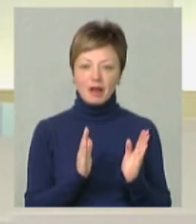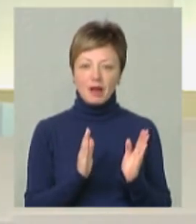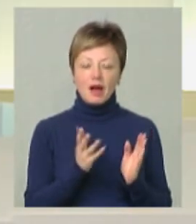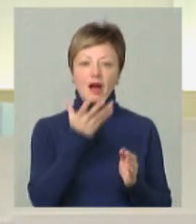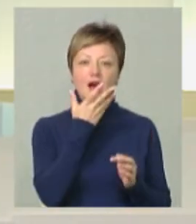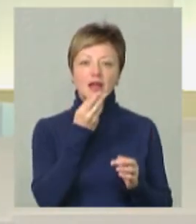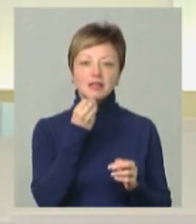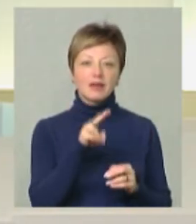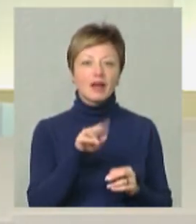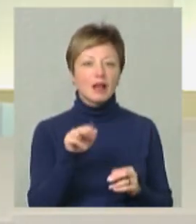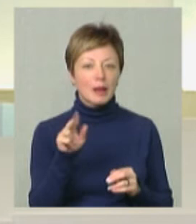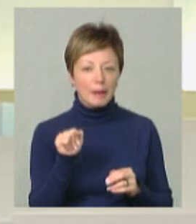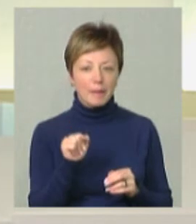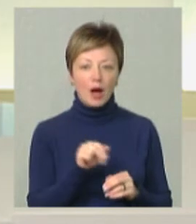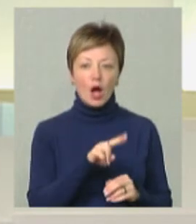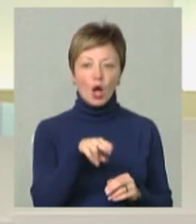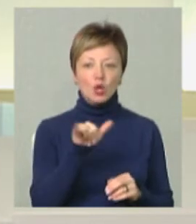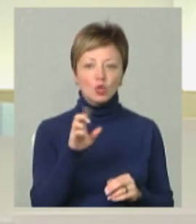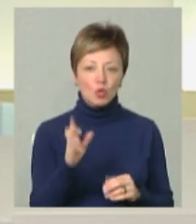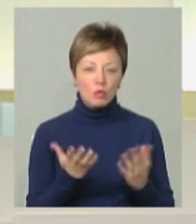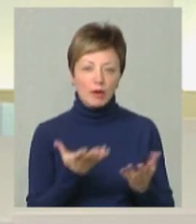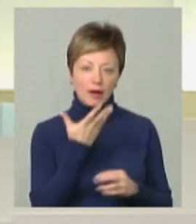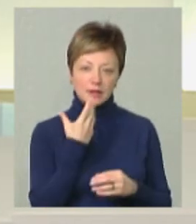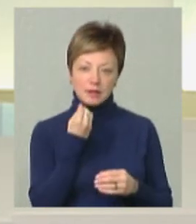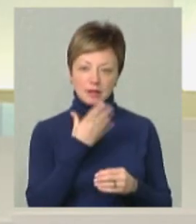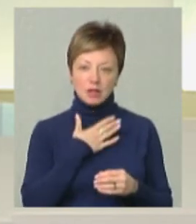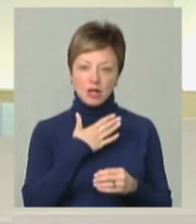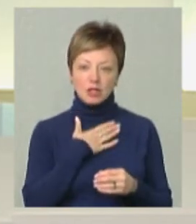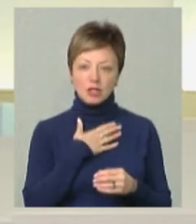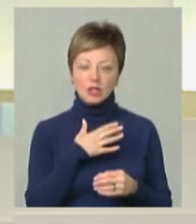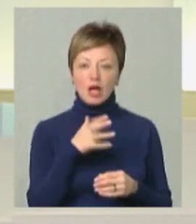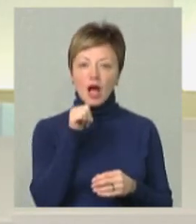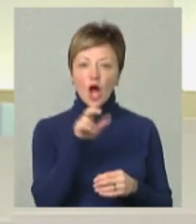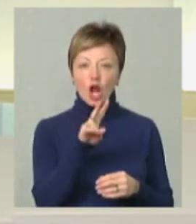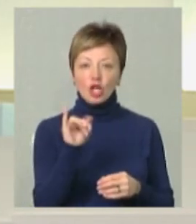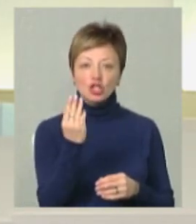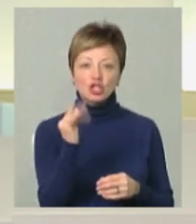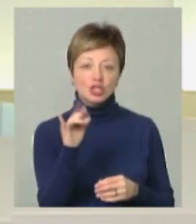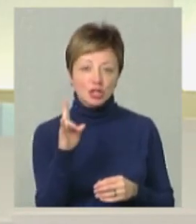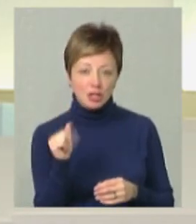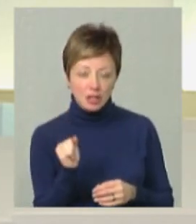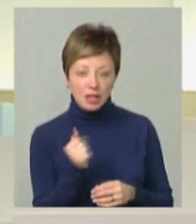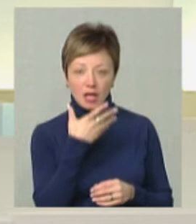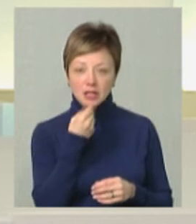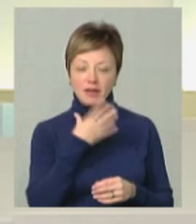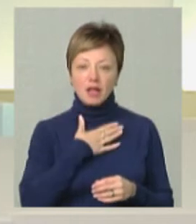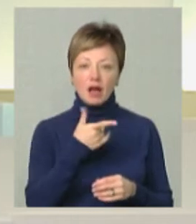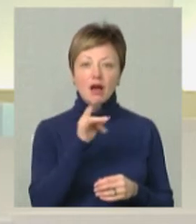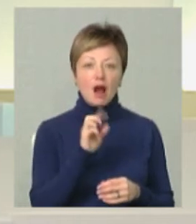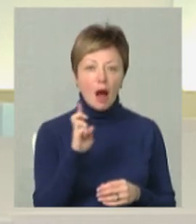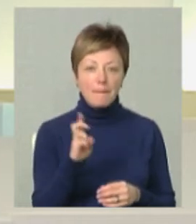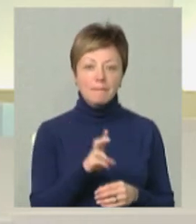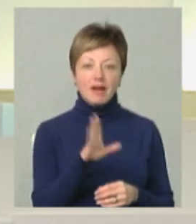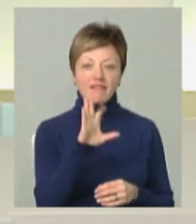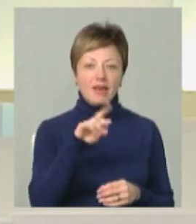красива наша липа, красивий наш дуб, красиві наші ліщини, красиві наші граби і